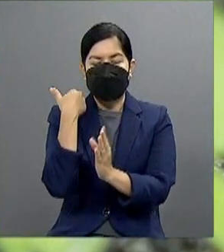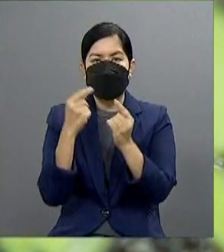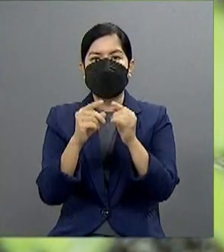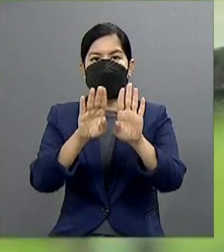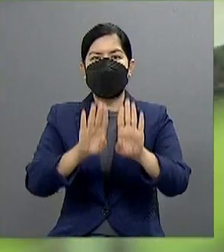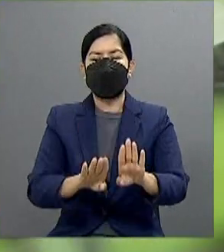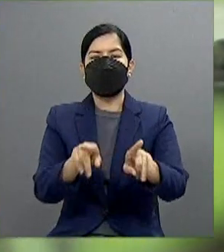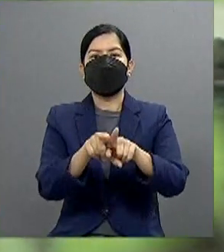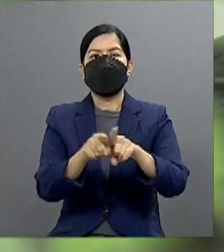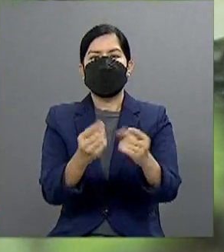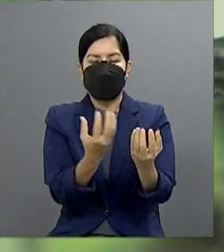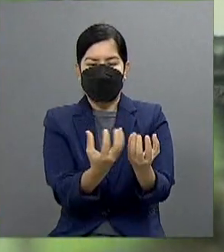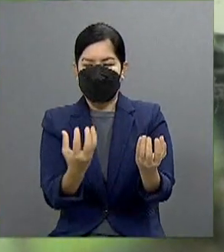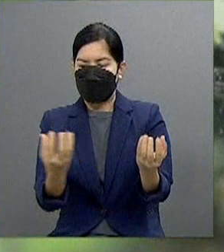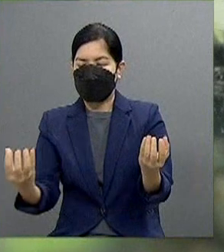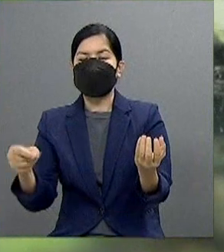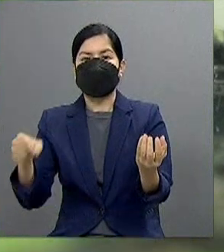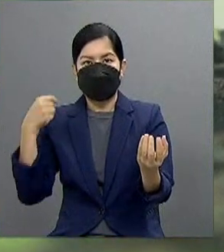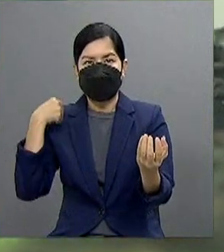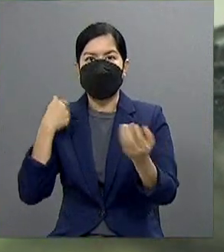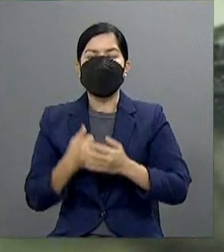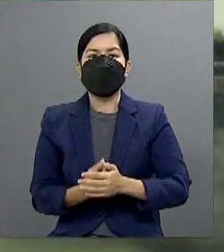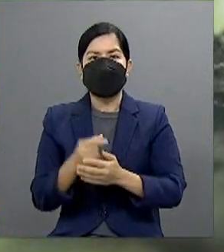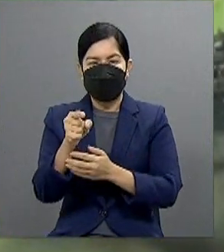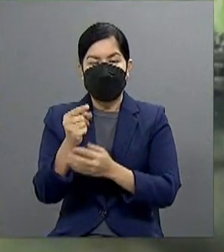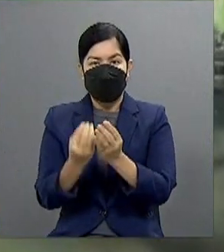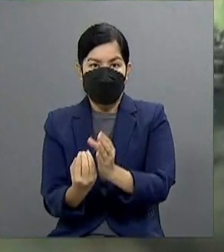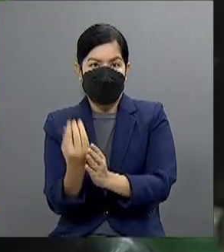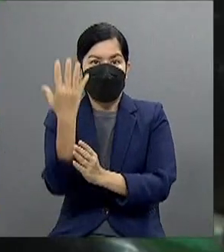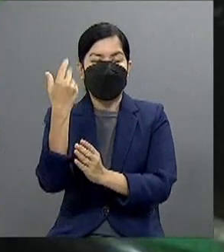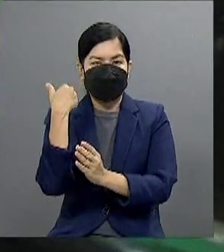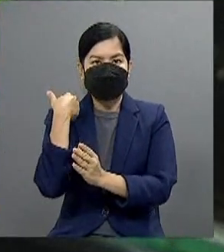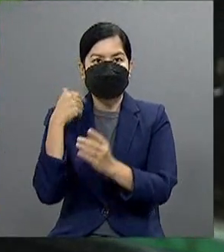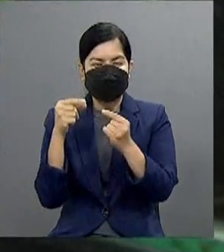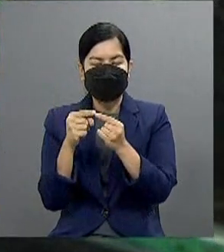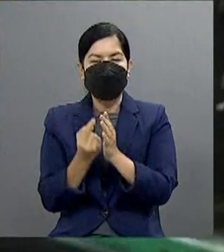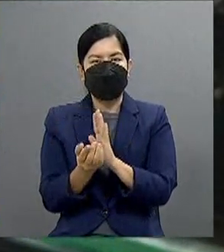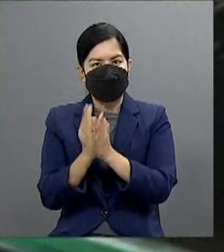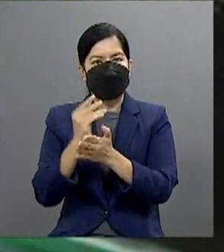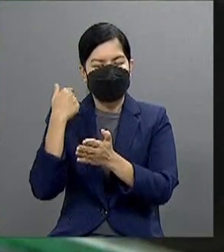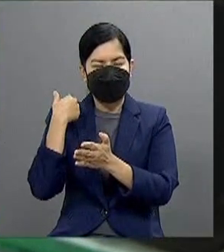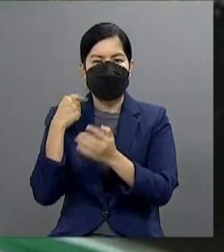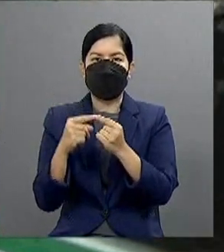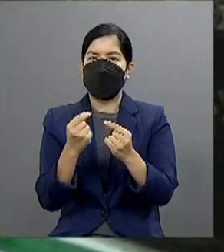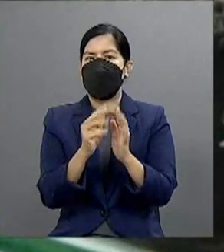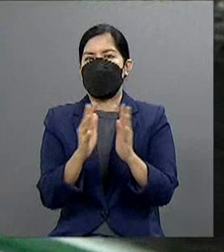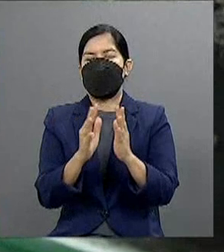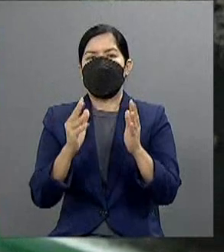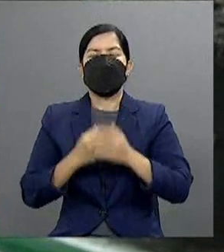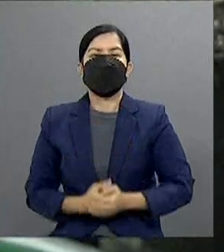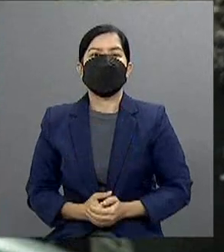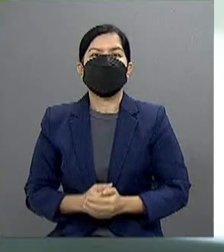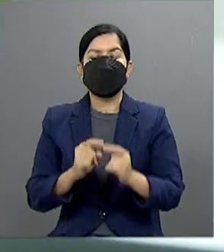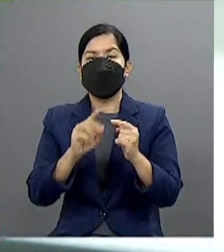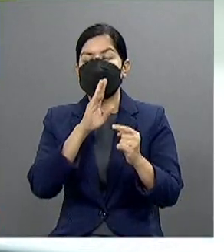ไร้ดินใช่มันก็จะปลูกได้เยอะแล้วก็ผลผลิตก็ได้ออกมาค่อนข้างที่จะเยอะแต่ในอนาคตเนี่ยนะ